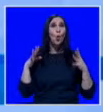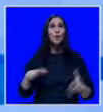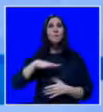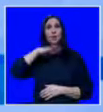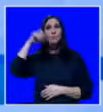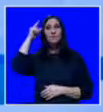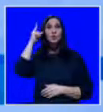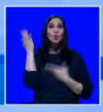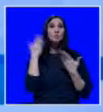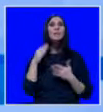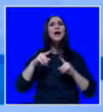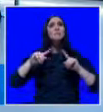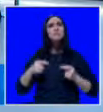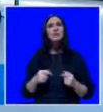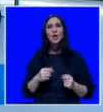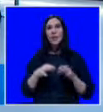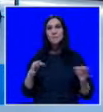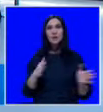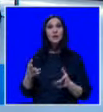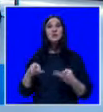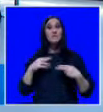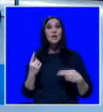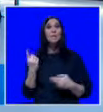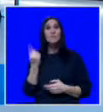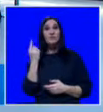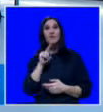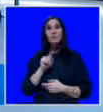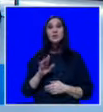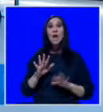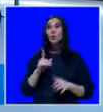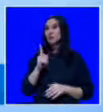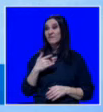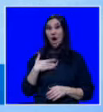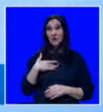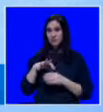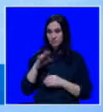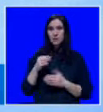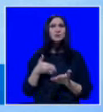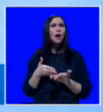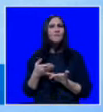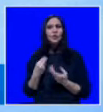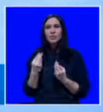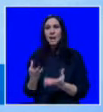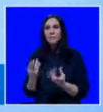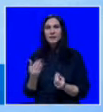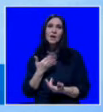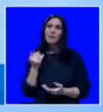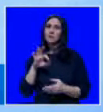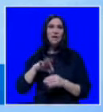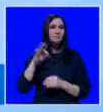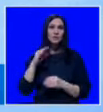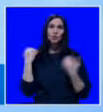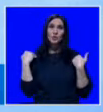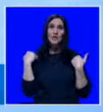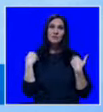образование. Най-спешната мярка. Ще се върна към началния ви въпрос. Ако трябва аз да избирам за какво да дам парите, няма да избера студентските такси. Разбира се, че